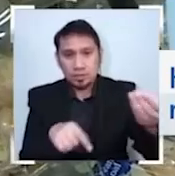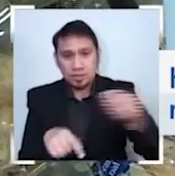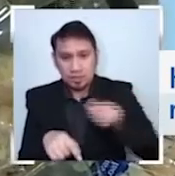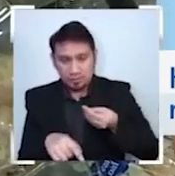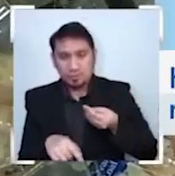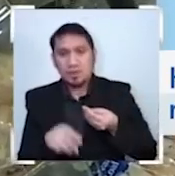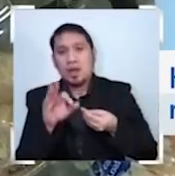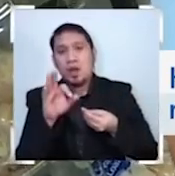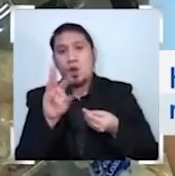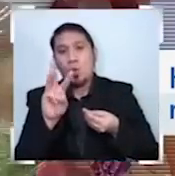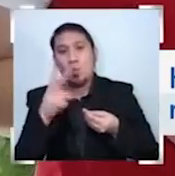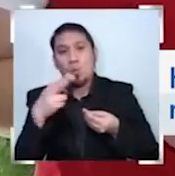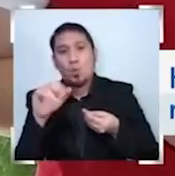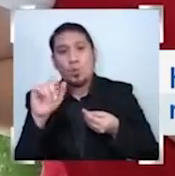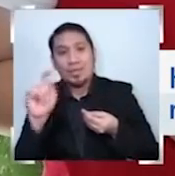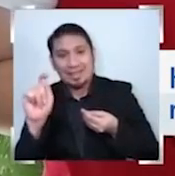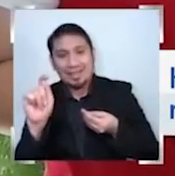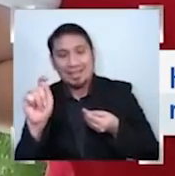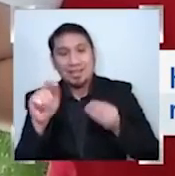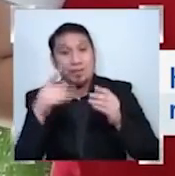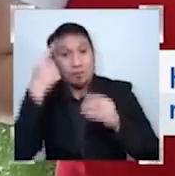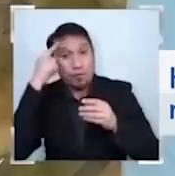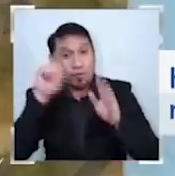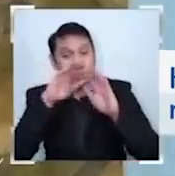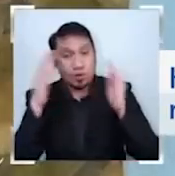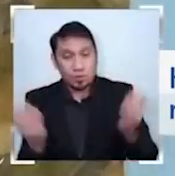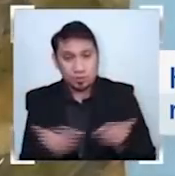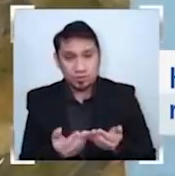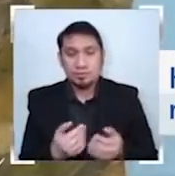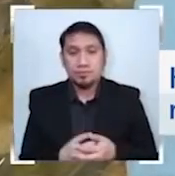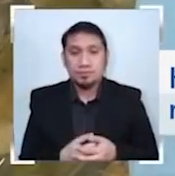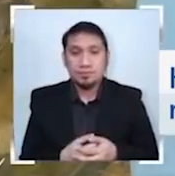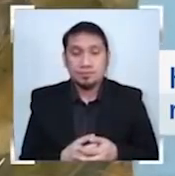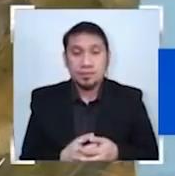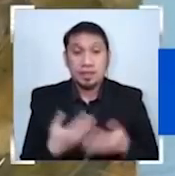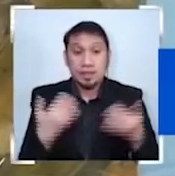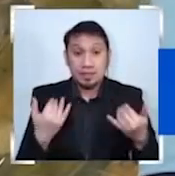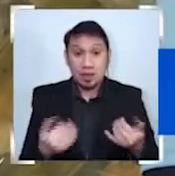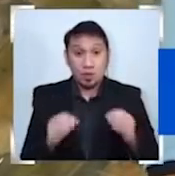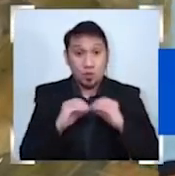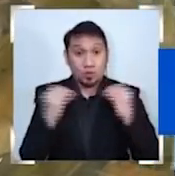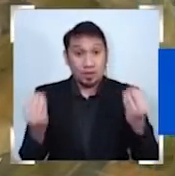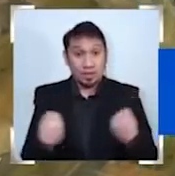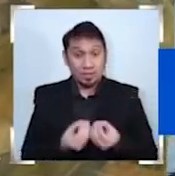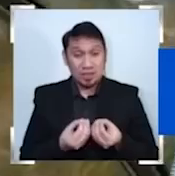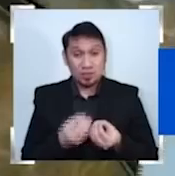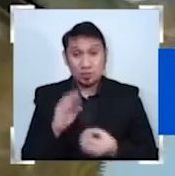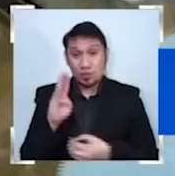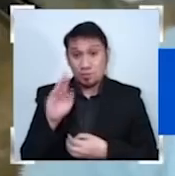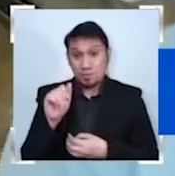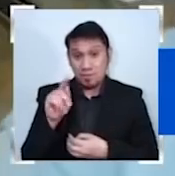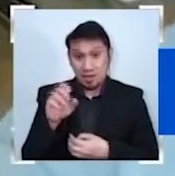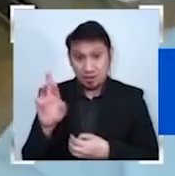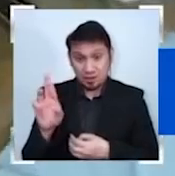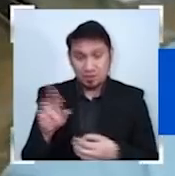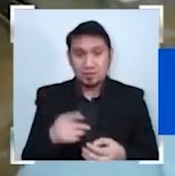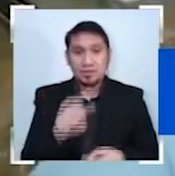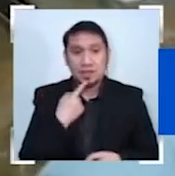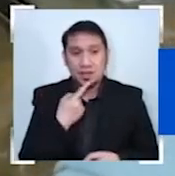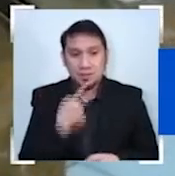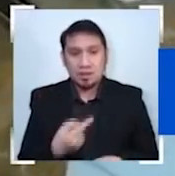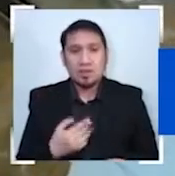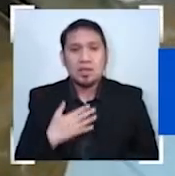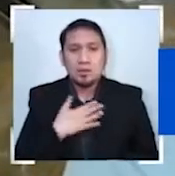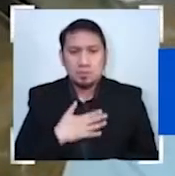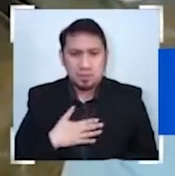May pakiusap naman ang Philippine Federation of Bakers. Kung kaya naman ninyo na huwag nang itaas pa sa kapatid natin sa